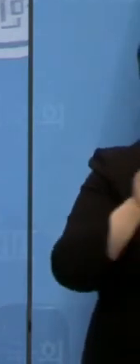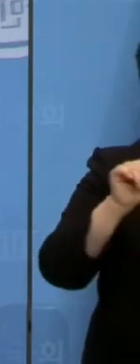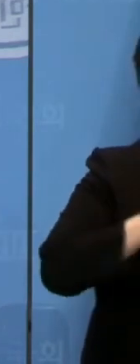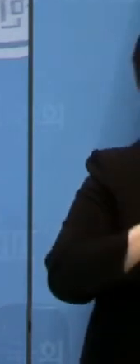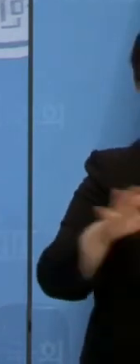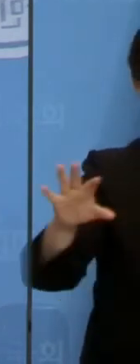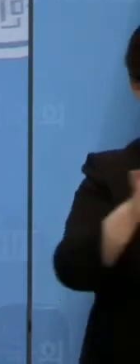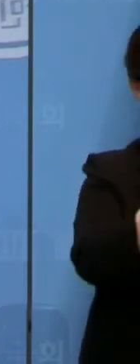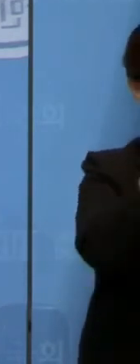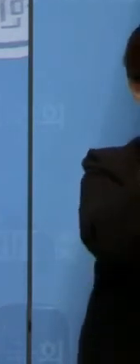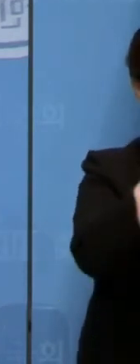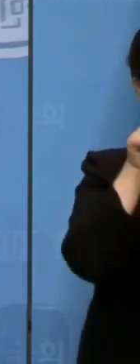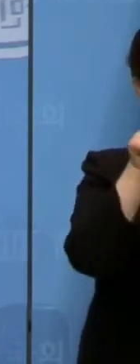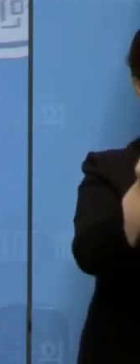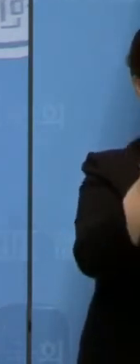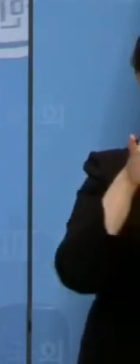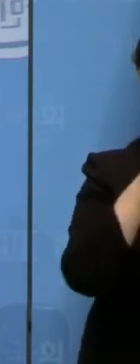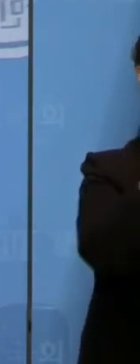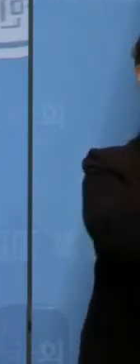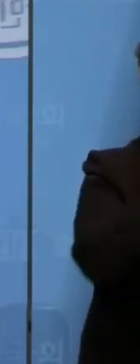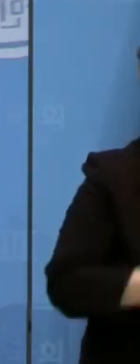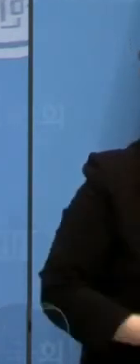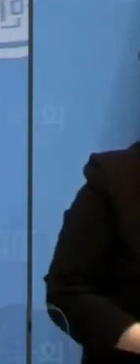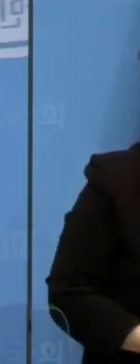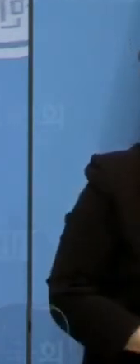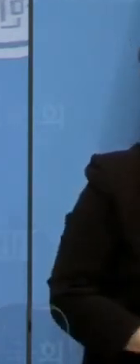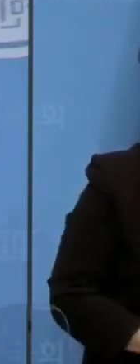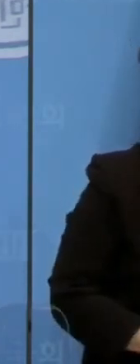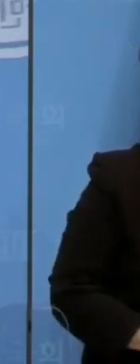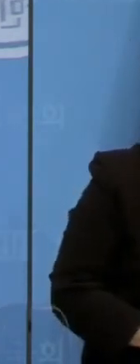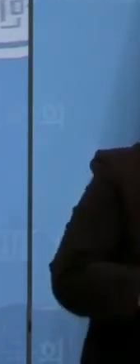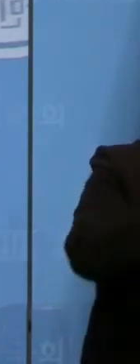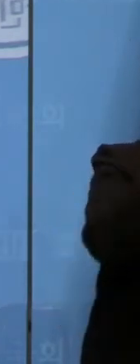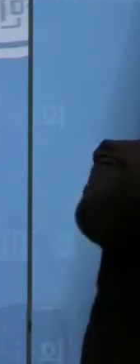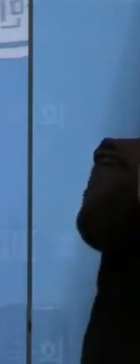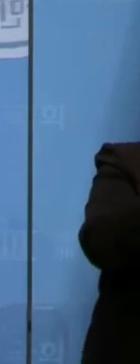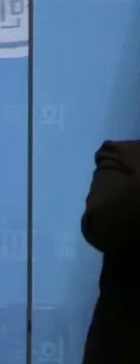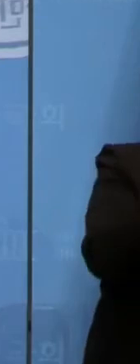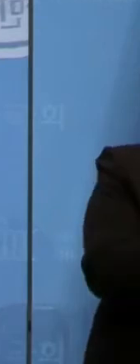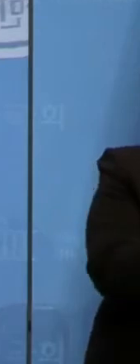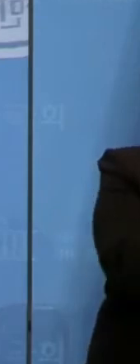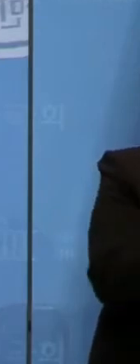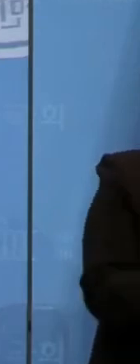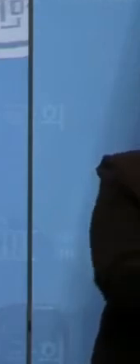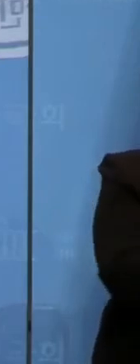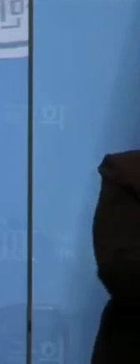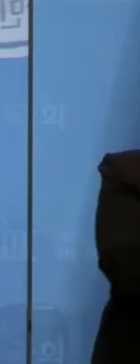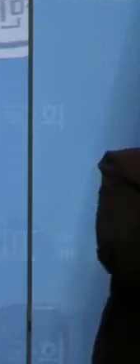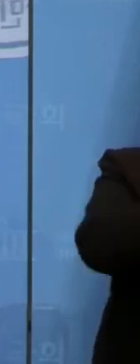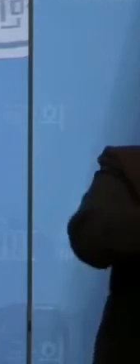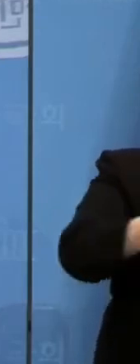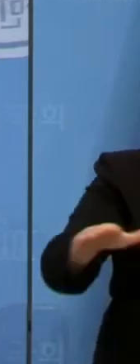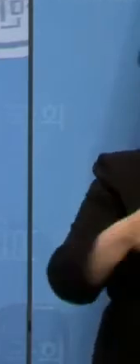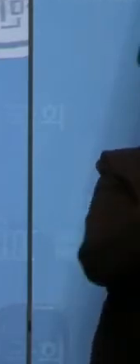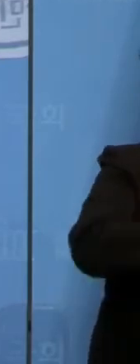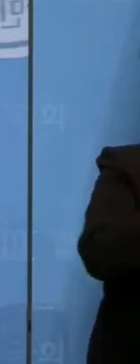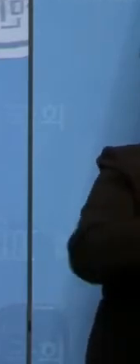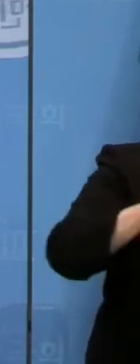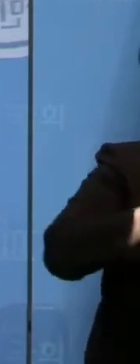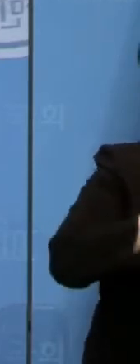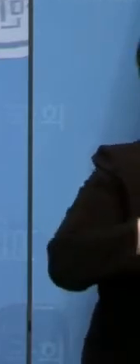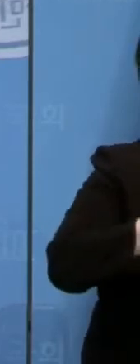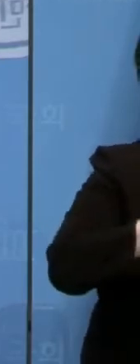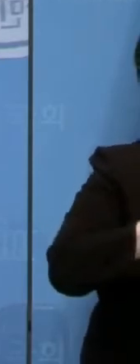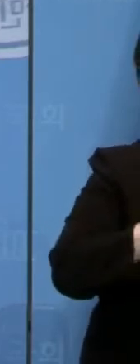연결되어 있다는 지적이 계속해서 나오고 있습니다. 포스코가 미얀마에서 벌이는 강판 사업은 군부